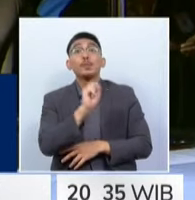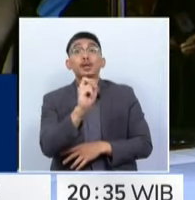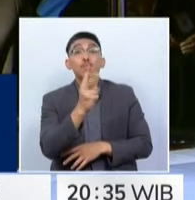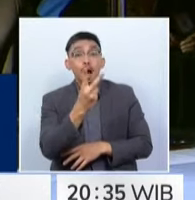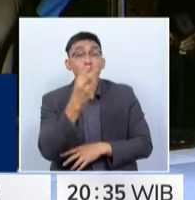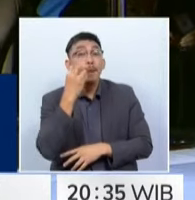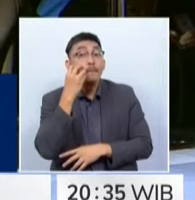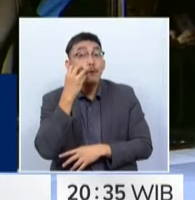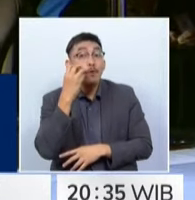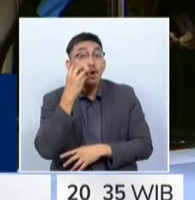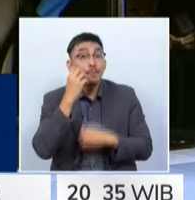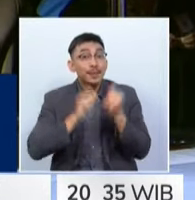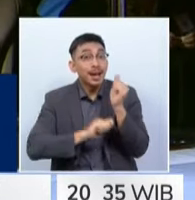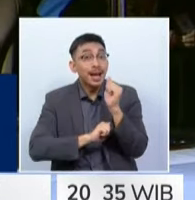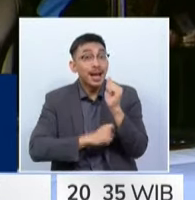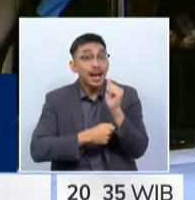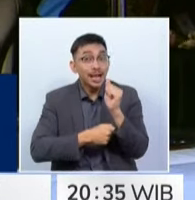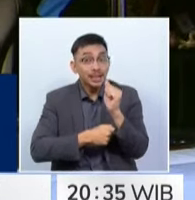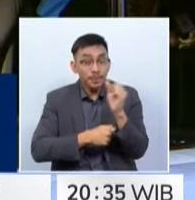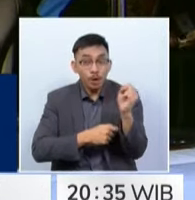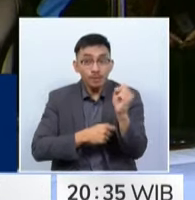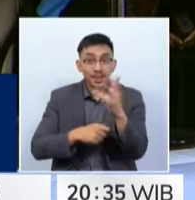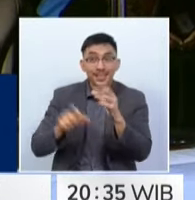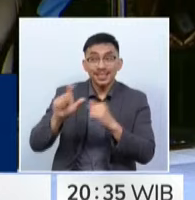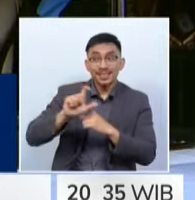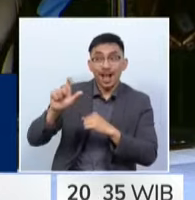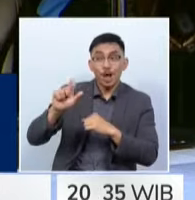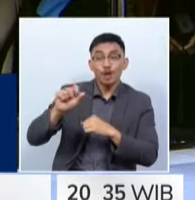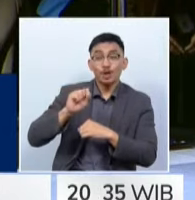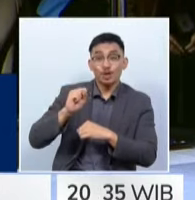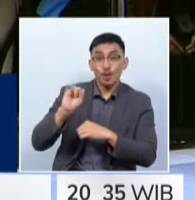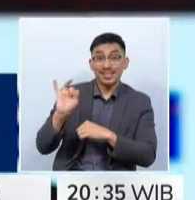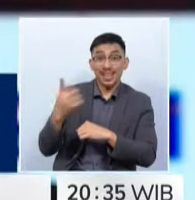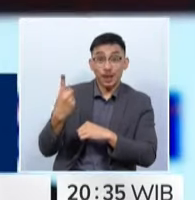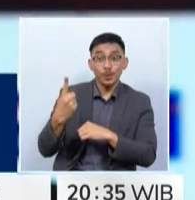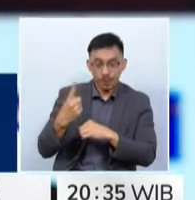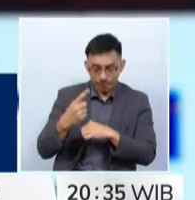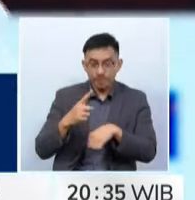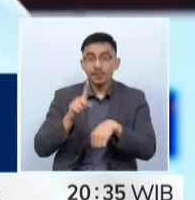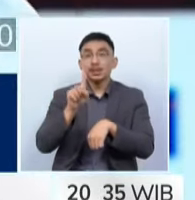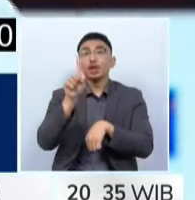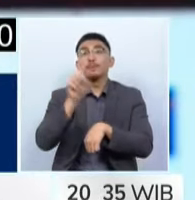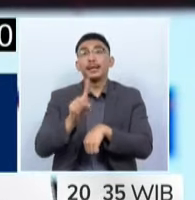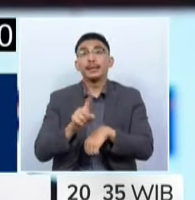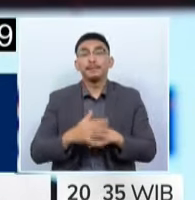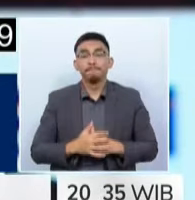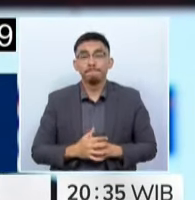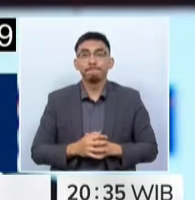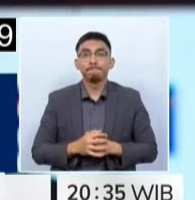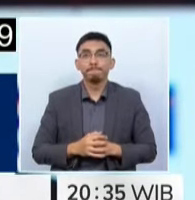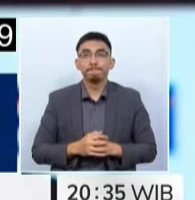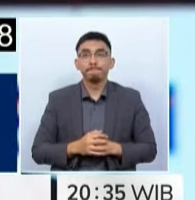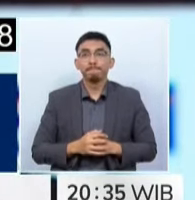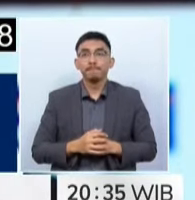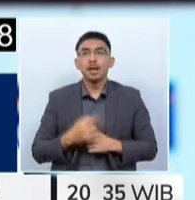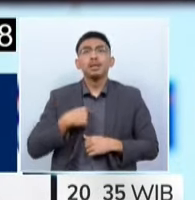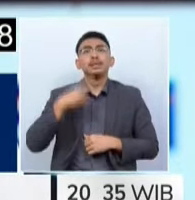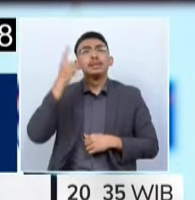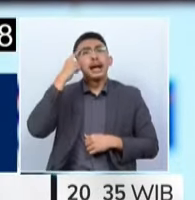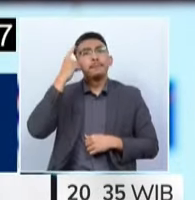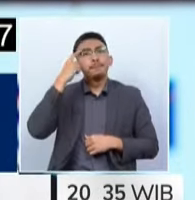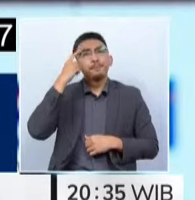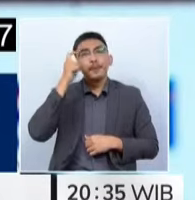menanggapi jawaban dari capres nomor urut 1 waktu Bapak 1 menit silakan eh Saya kira yang disampaikan Pak Anis